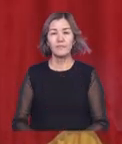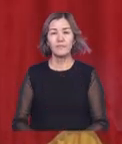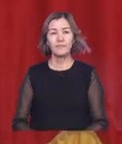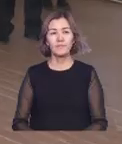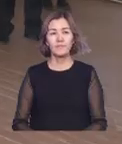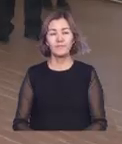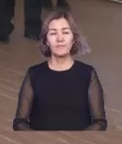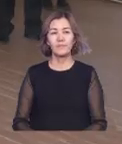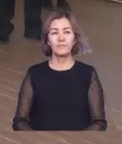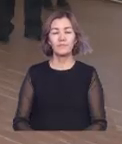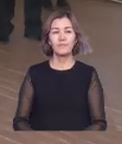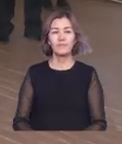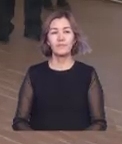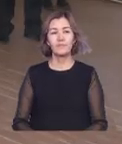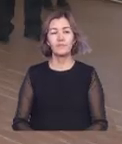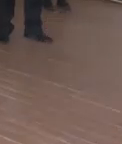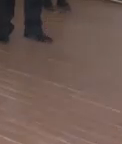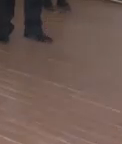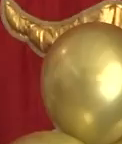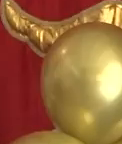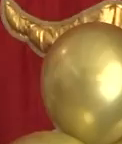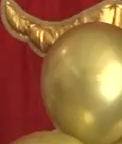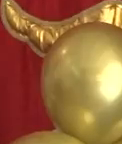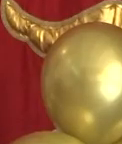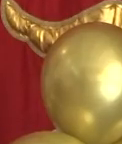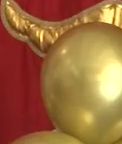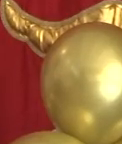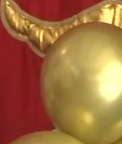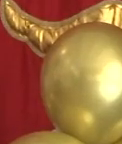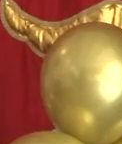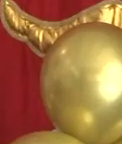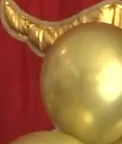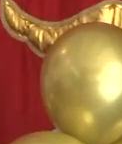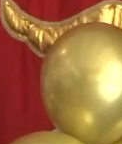айтып, көпшілікті тәнті етті. Нұрай Базархан, Ернар Серікқалиұлы, Жетісу телеарнасы.